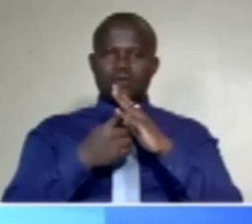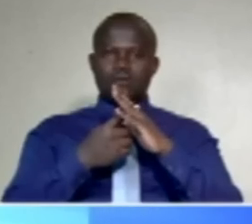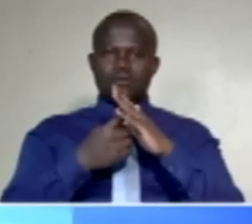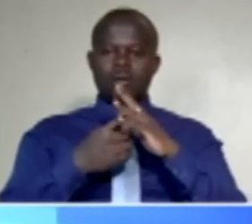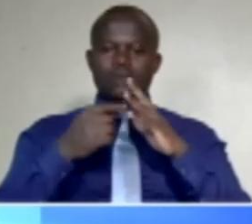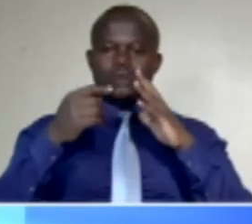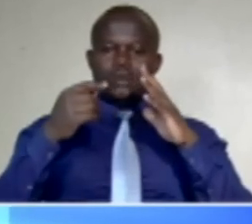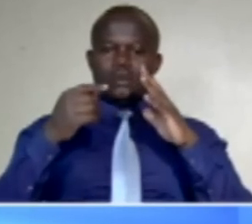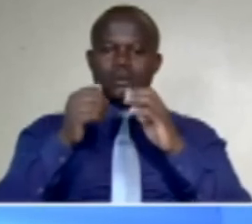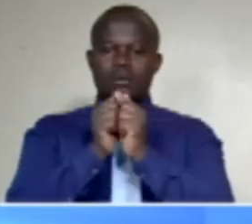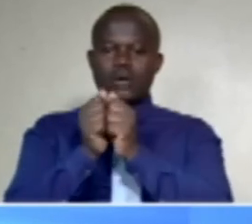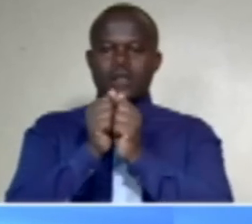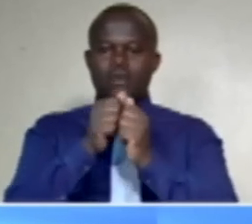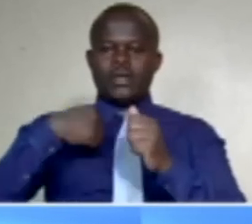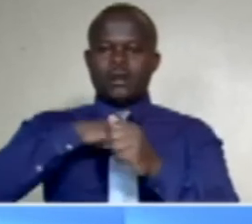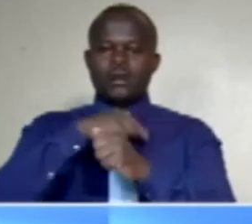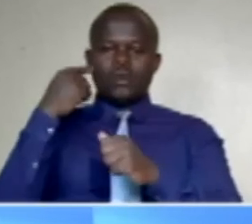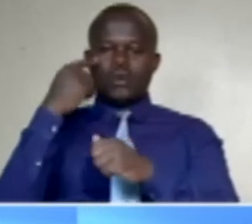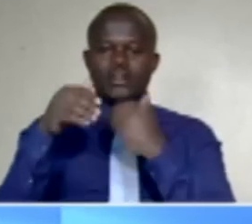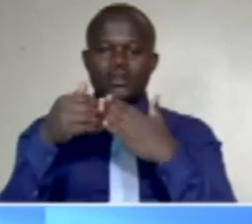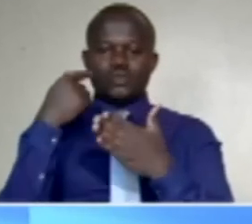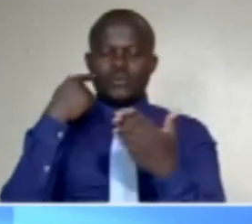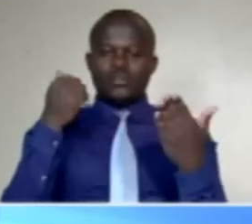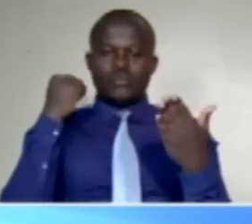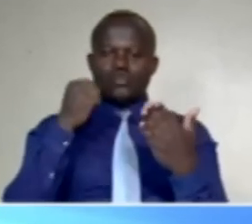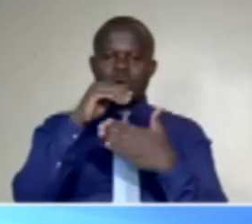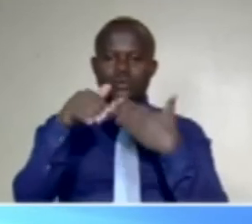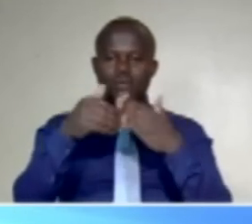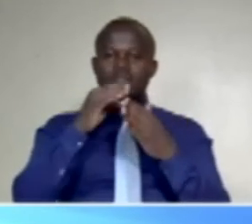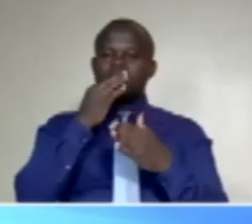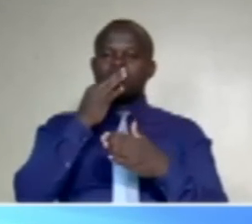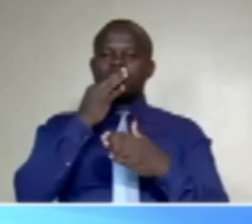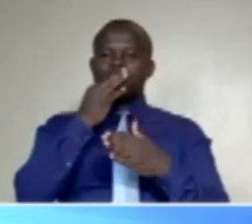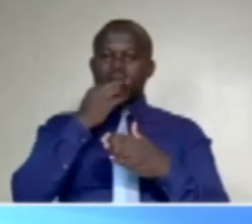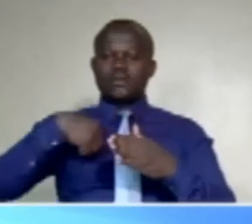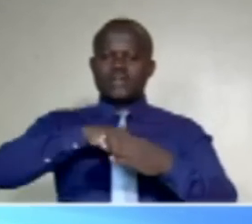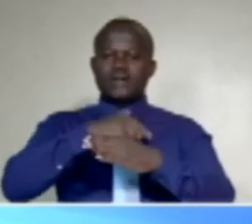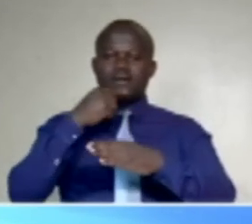uyu mugoroba muri kumwe nanjye uwababyeyi Jeannette fatanyije na Fidèle Elisabimbuto.